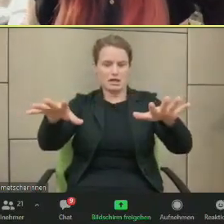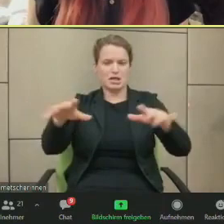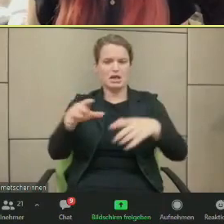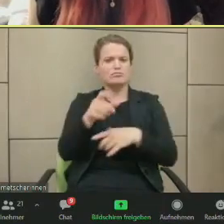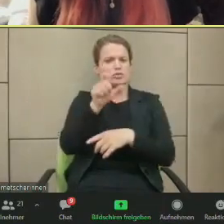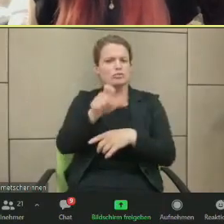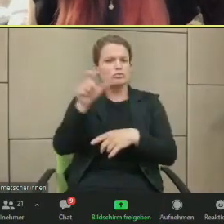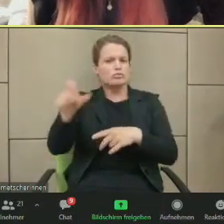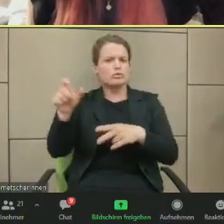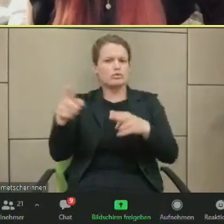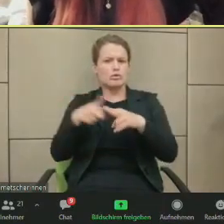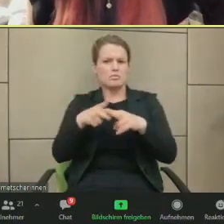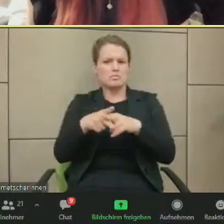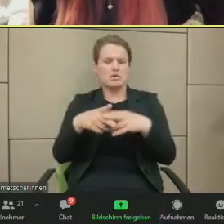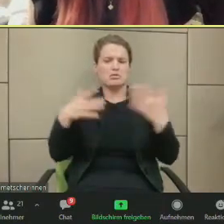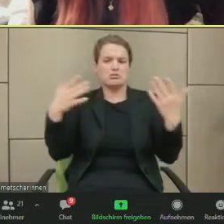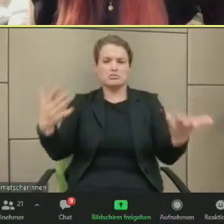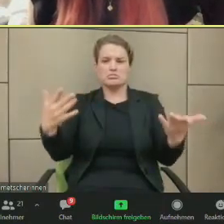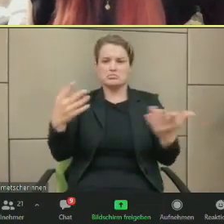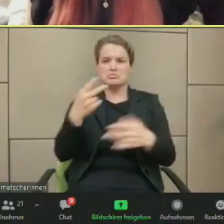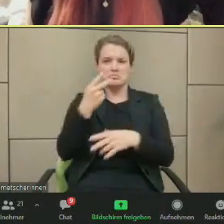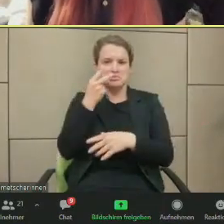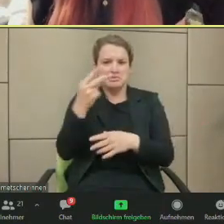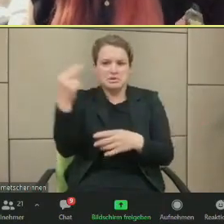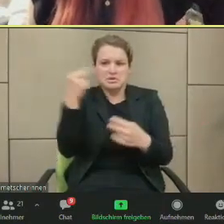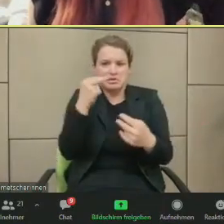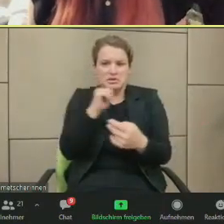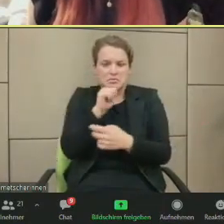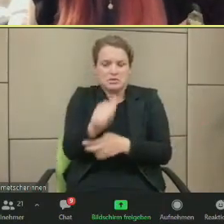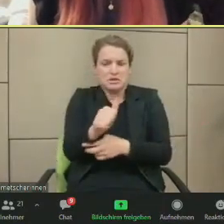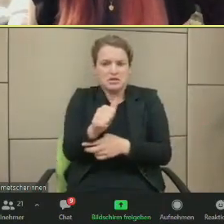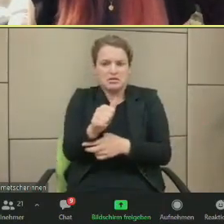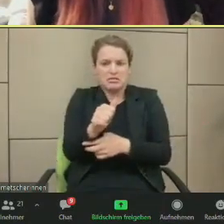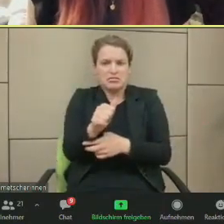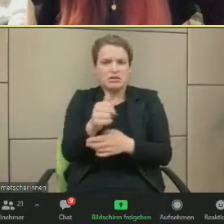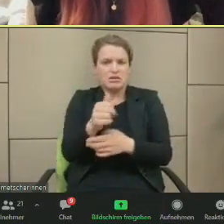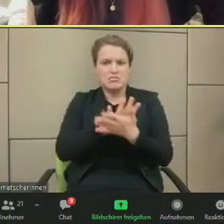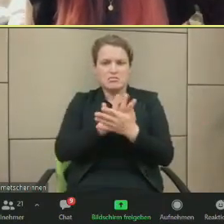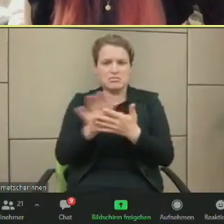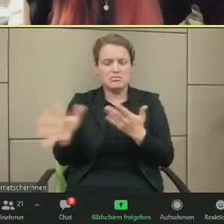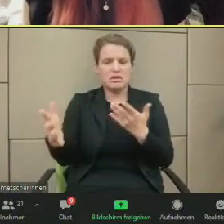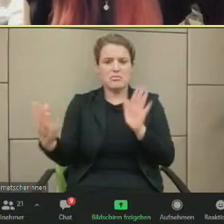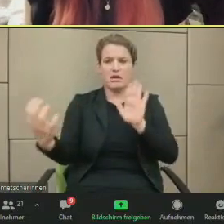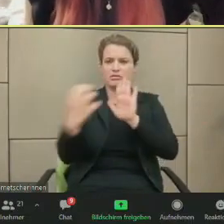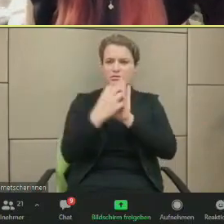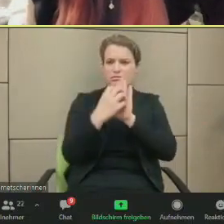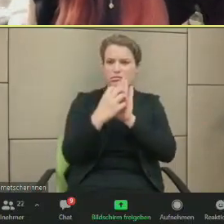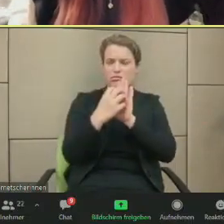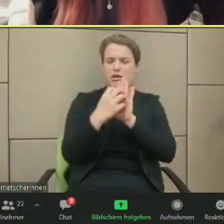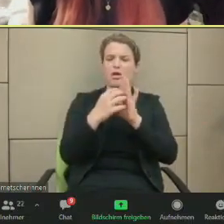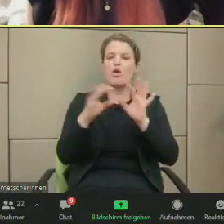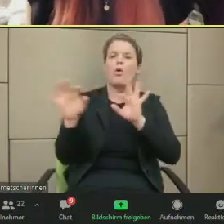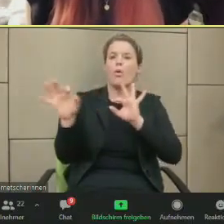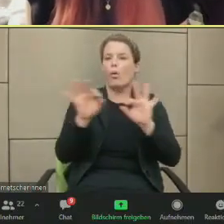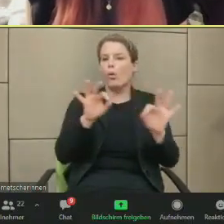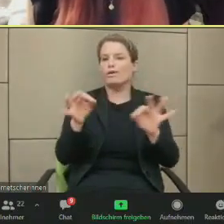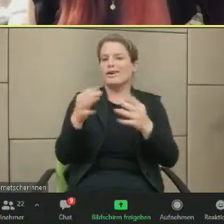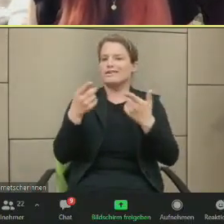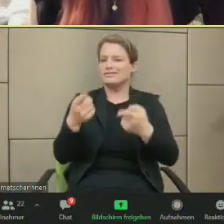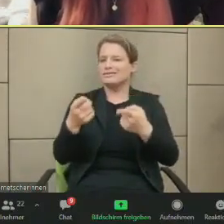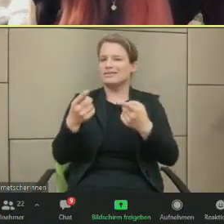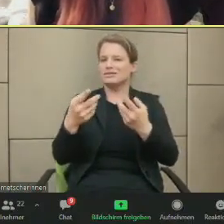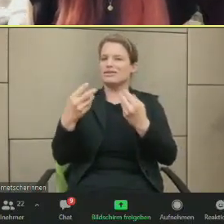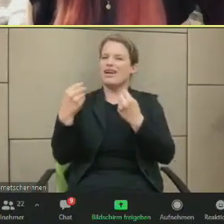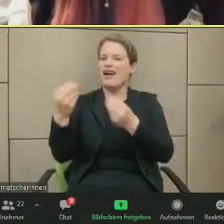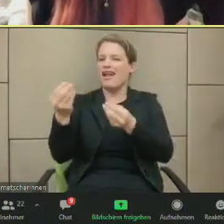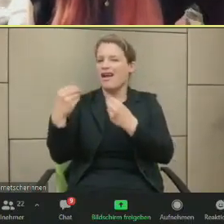nicht berücksichtigt werden, nicht inkludiert werden, nicht einbezogen werden und wenn, dann oft nur in sehr stereotypen Arten und